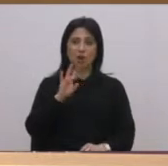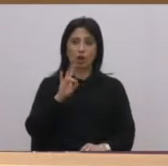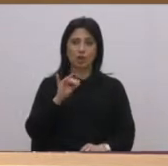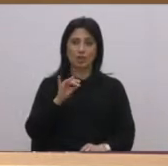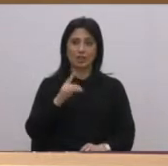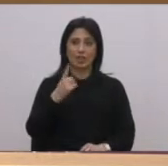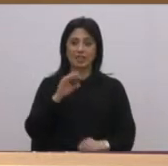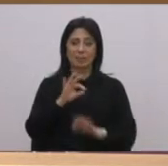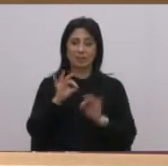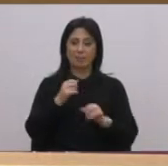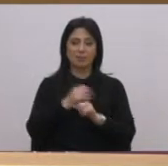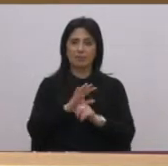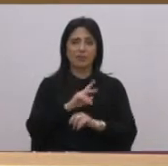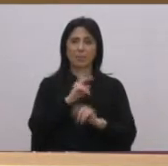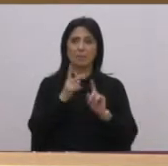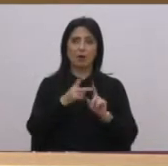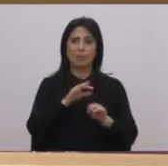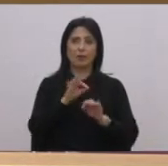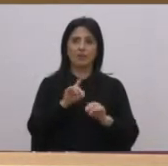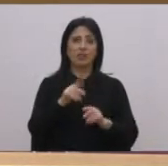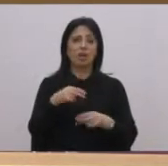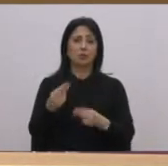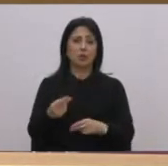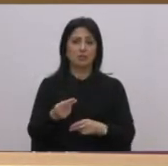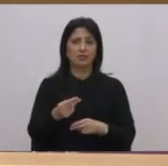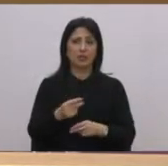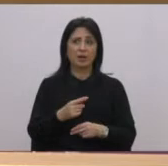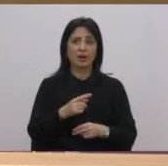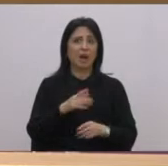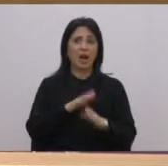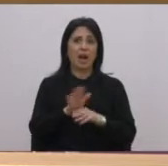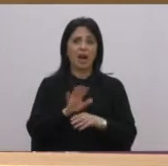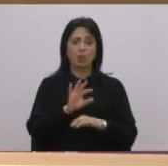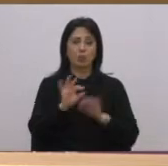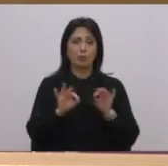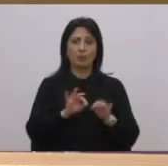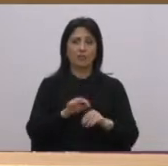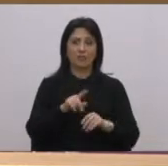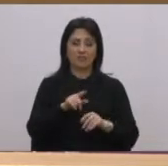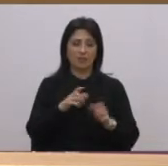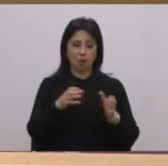პროექტი არ გაიკეთათ. მეორე პროექტს კიდე რატო აძლევს რომელიც არ ასრულებს ამ პროექტებს? ანუ